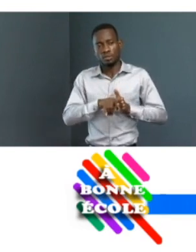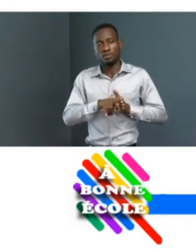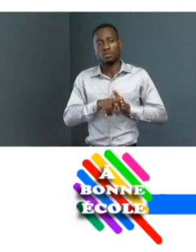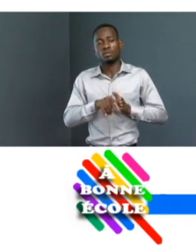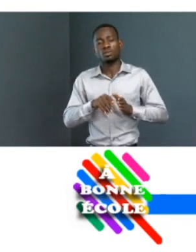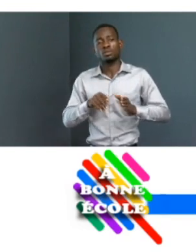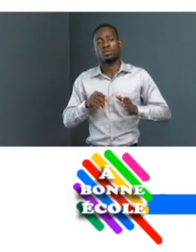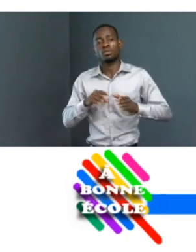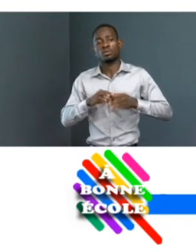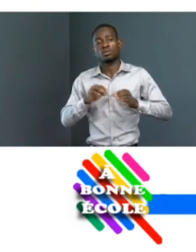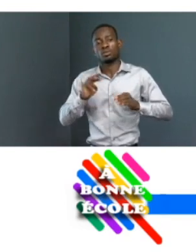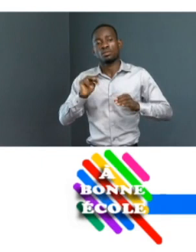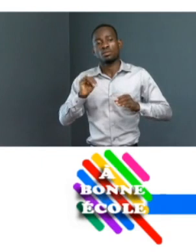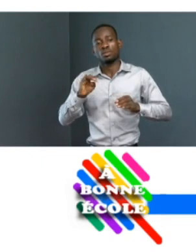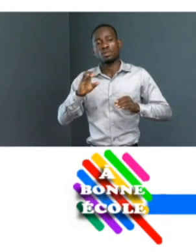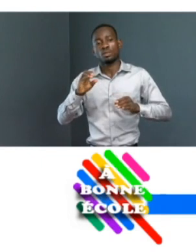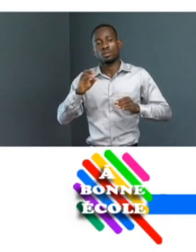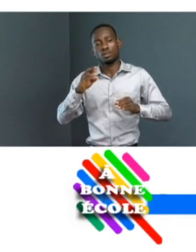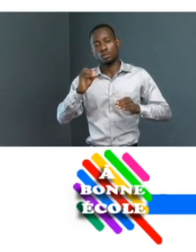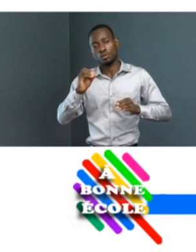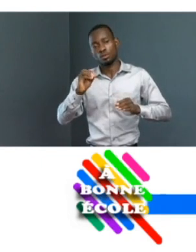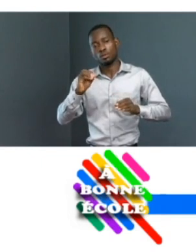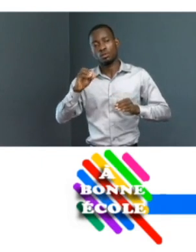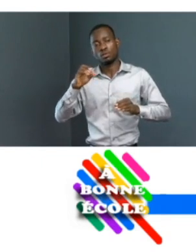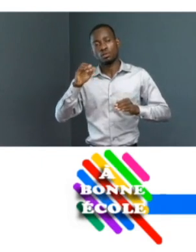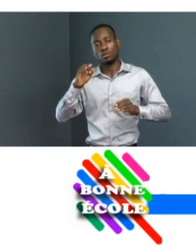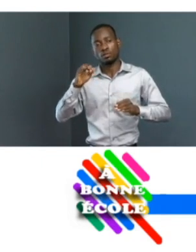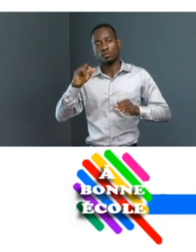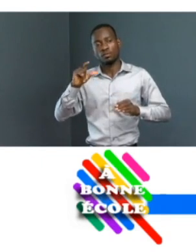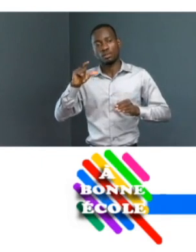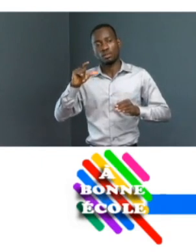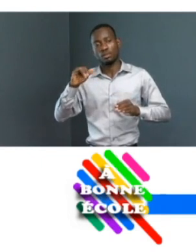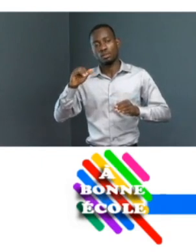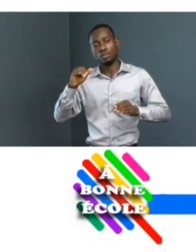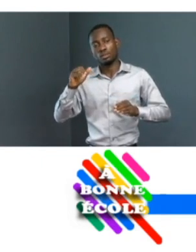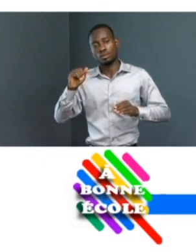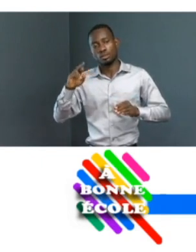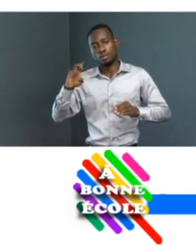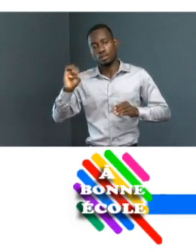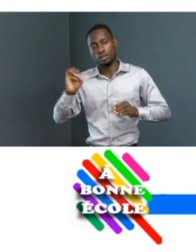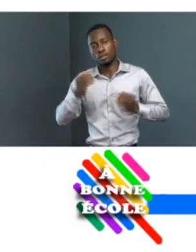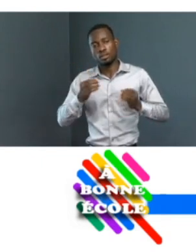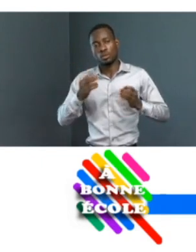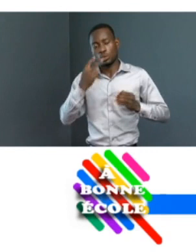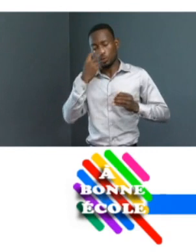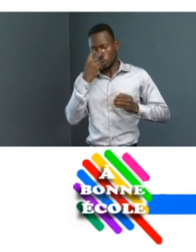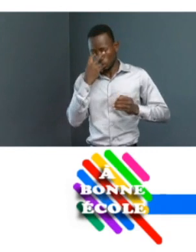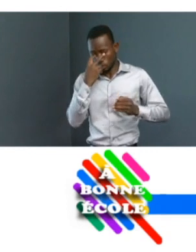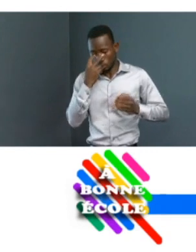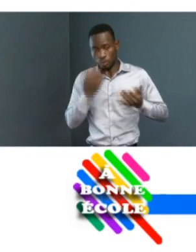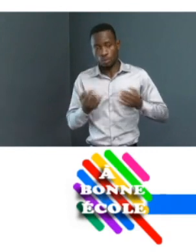nous appelons les microfilaires. Et beaucoup d'aveugles aujourd'hui, ils sont devenus aveugles à